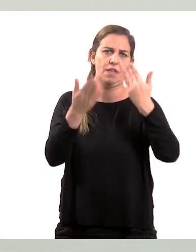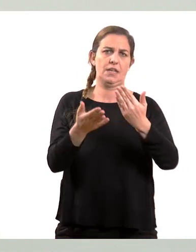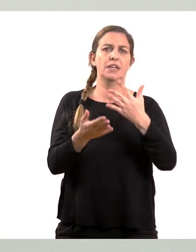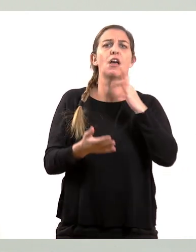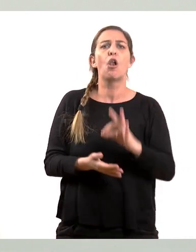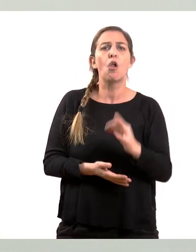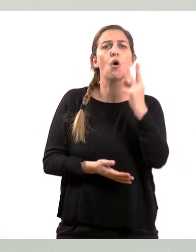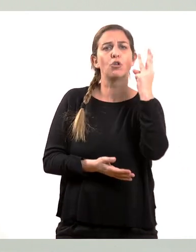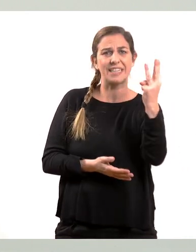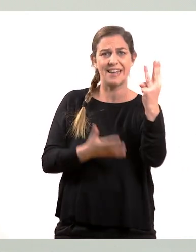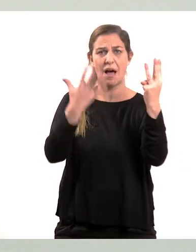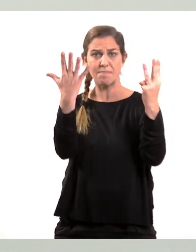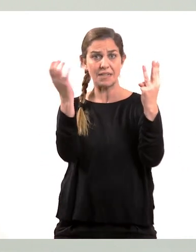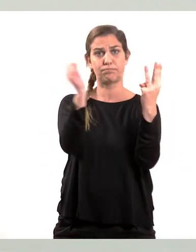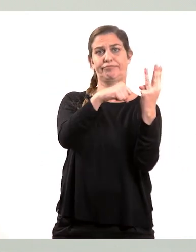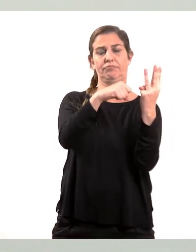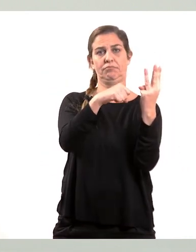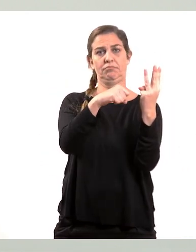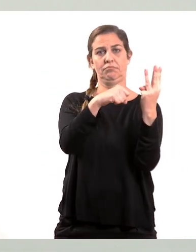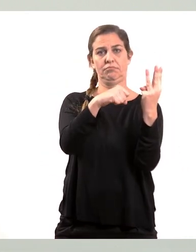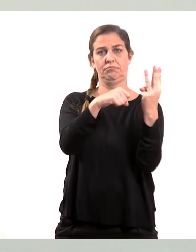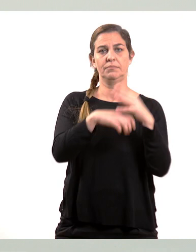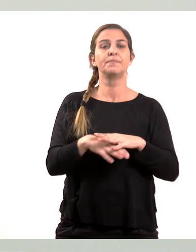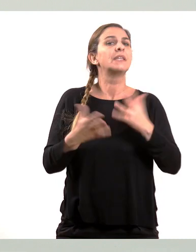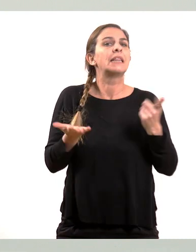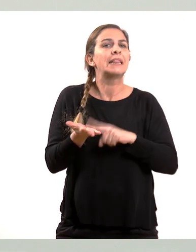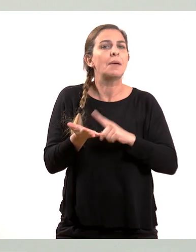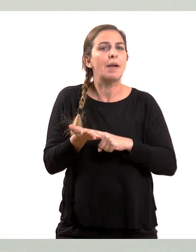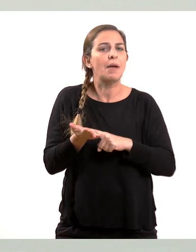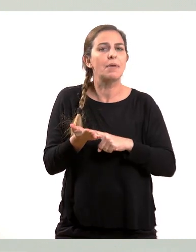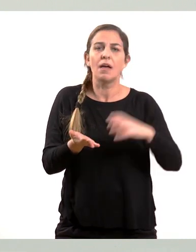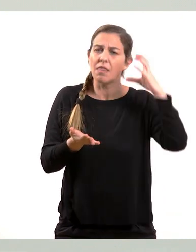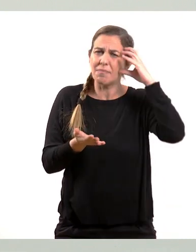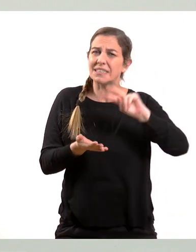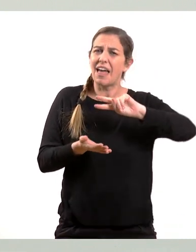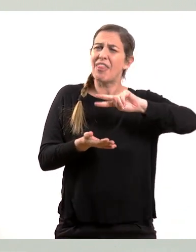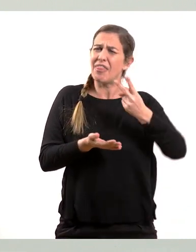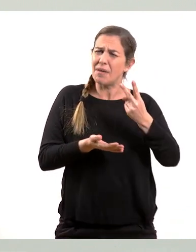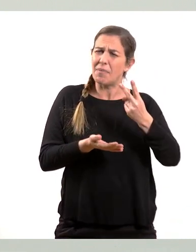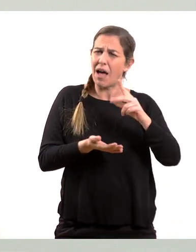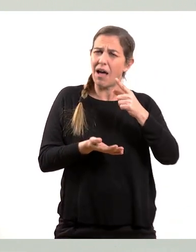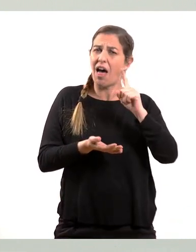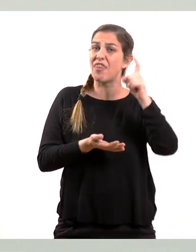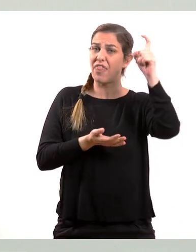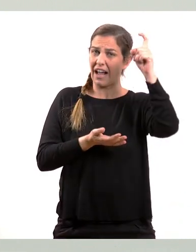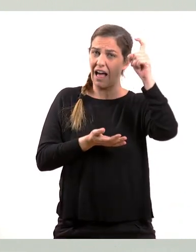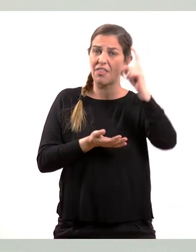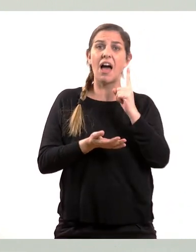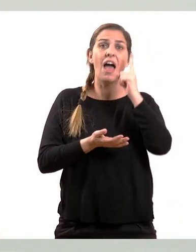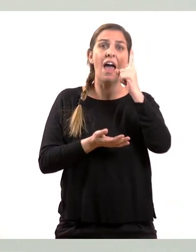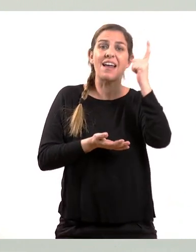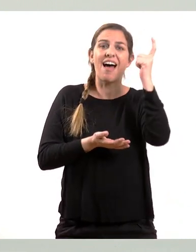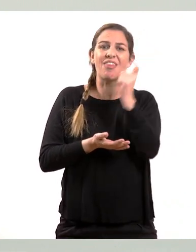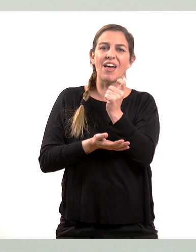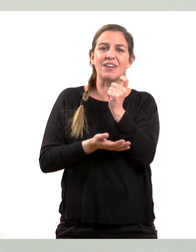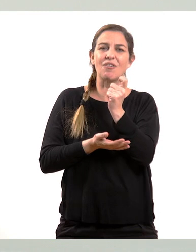5. Τι κάνω τώρα? Παίρνω μία δανεική δεκάδα από δίπλα, για να τη γράψουμε και με κόκκινο